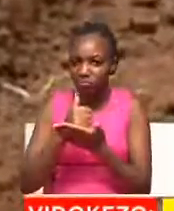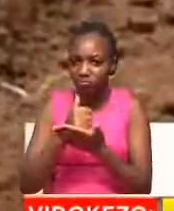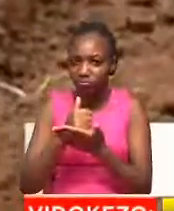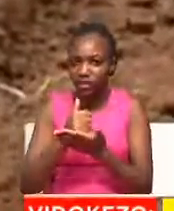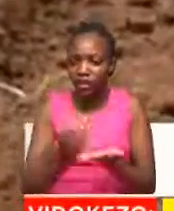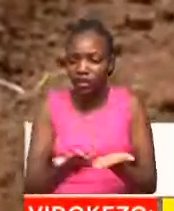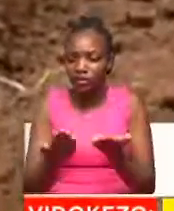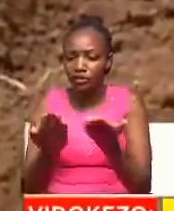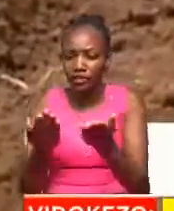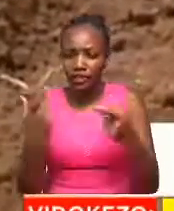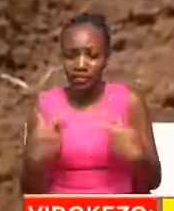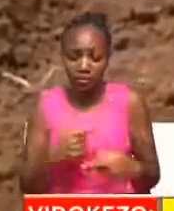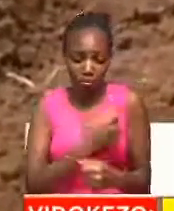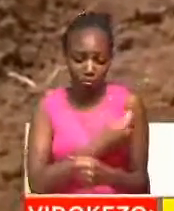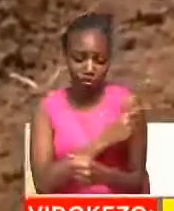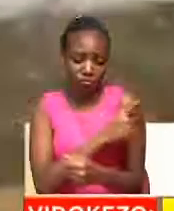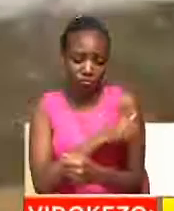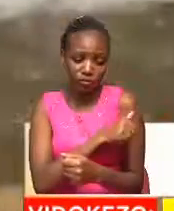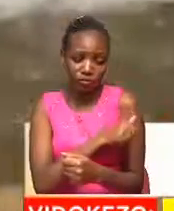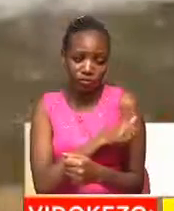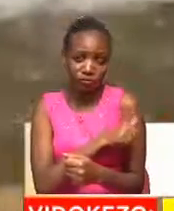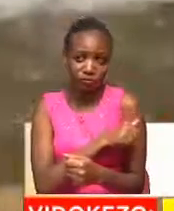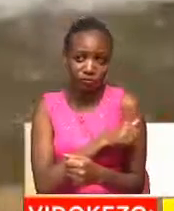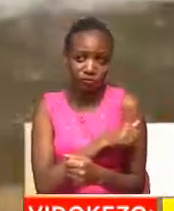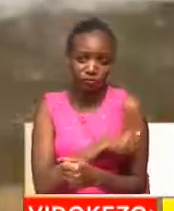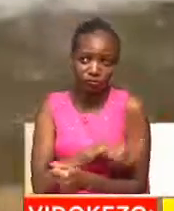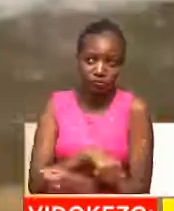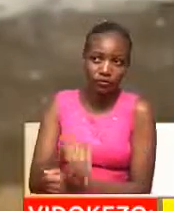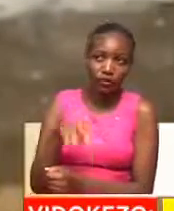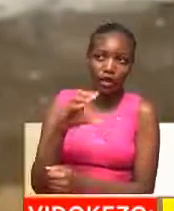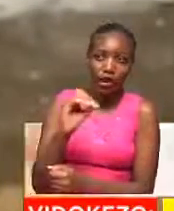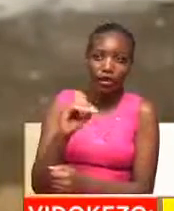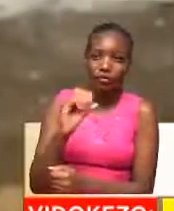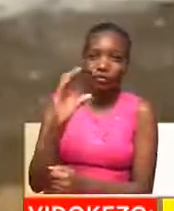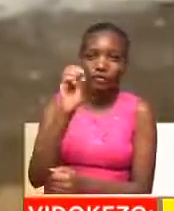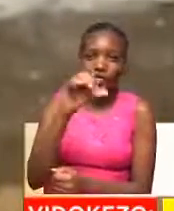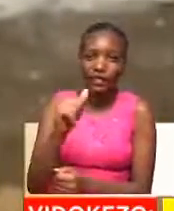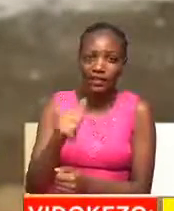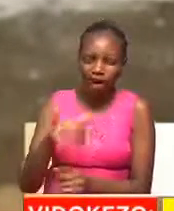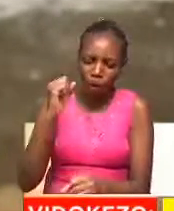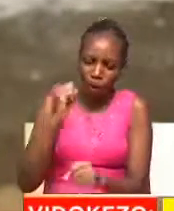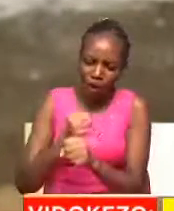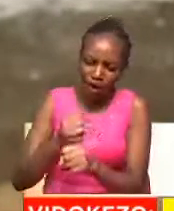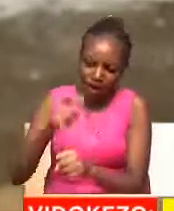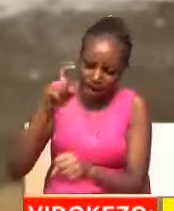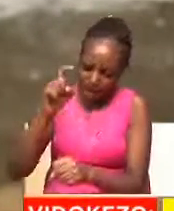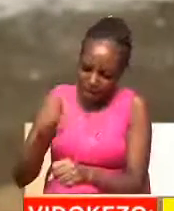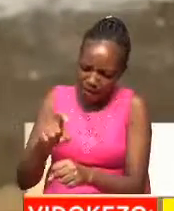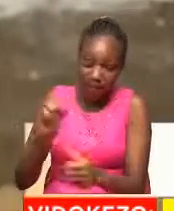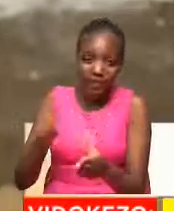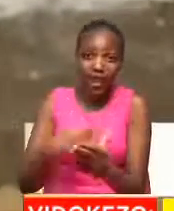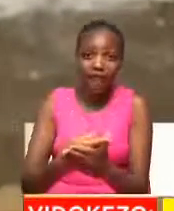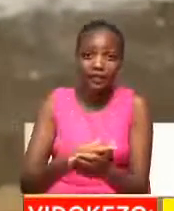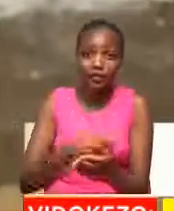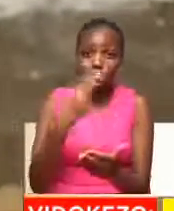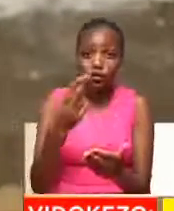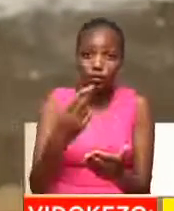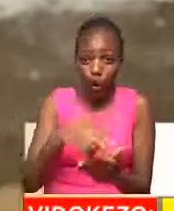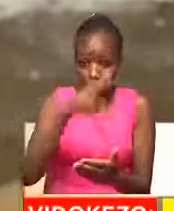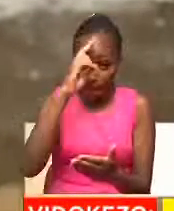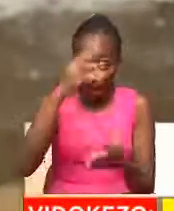kuwapeleka majeruhi hospitalini. OCS ya react immediately, wakakuja, walikuwa askari wa wili na